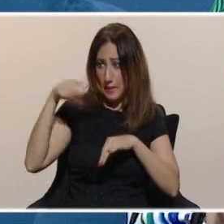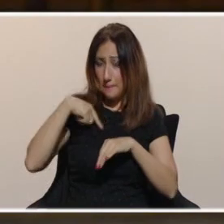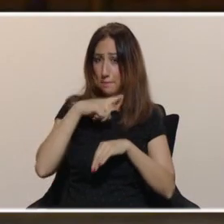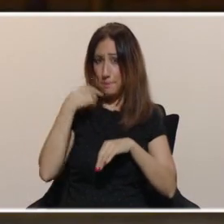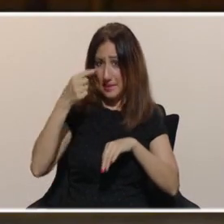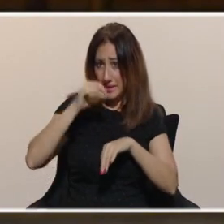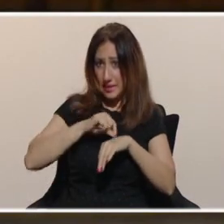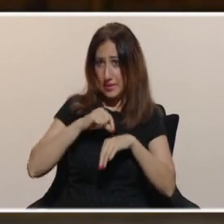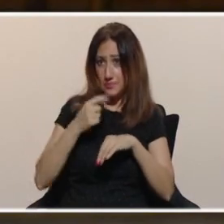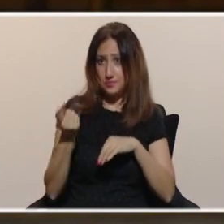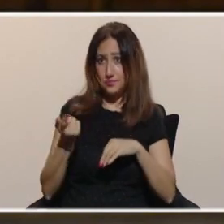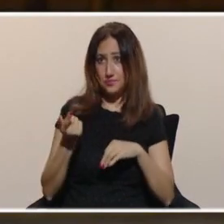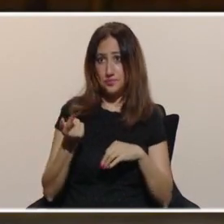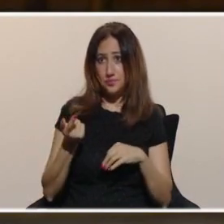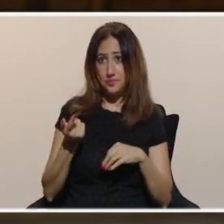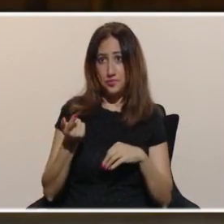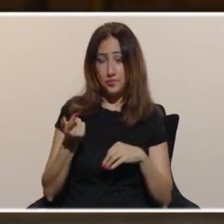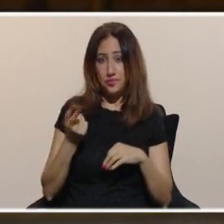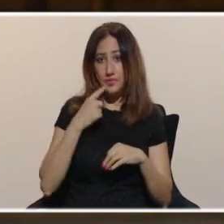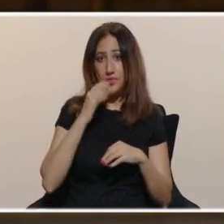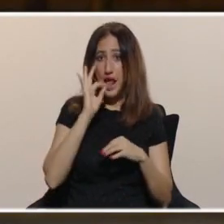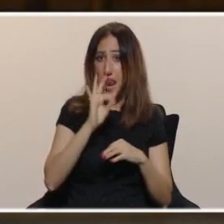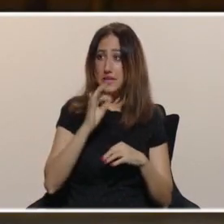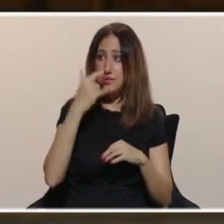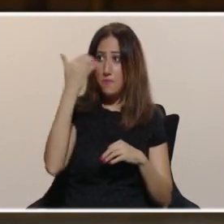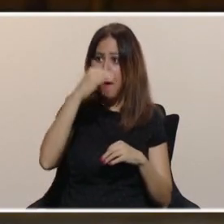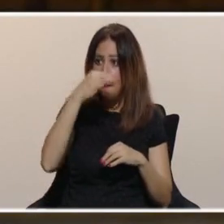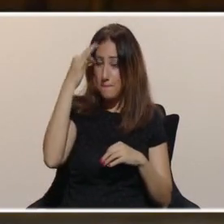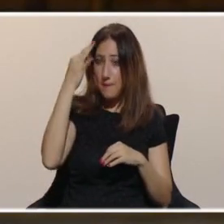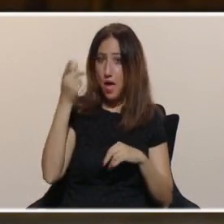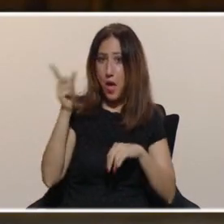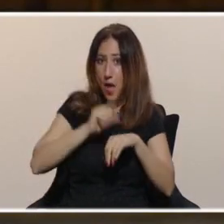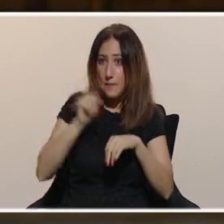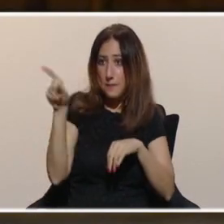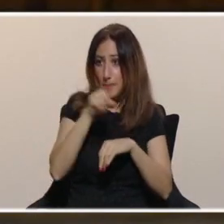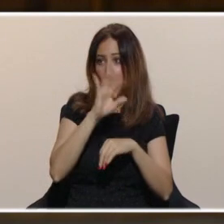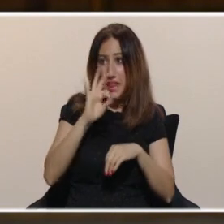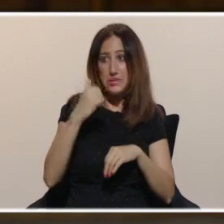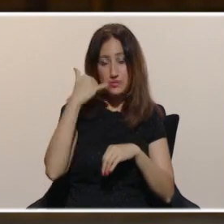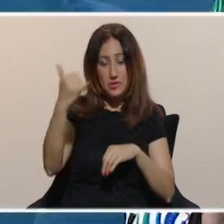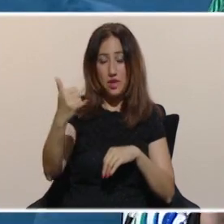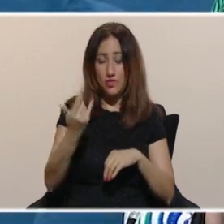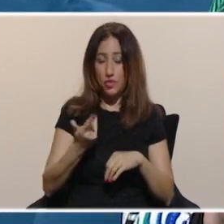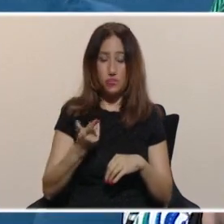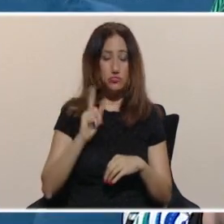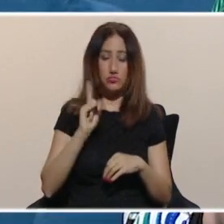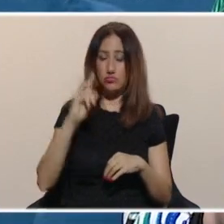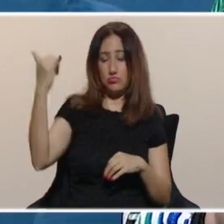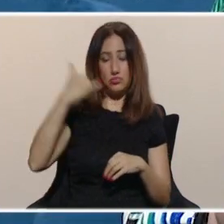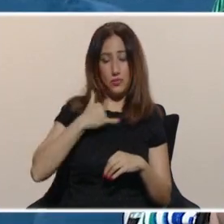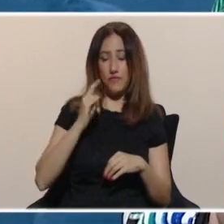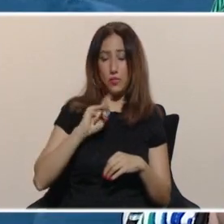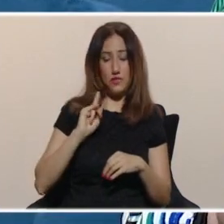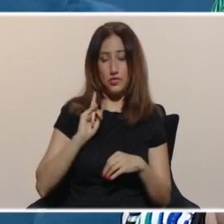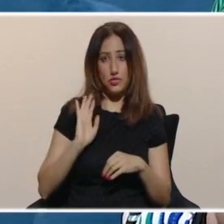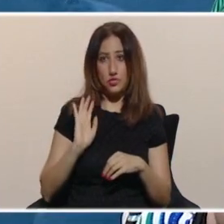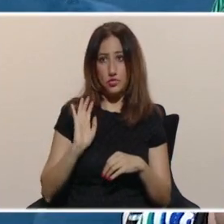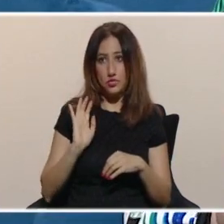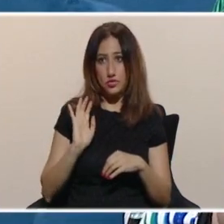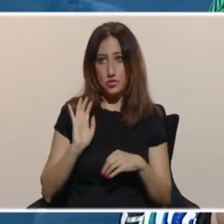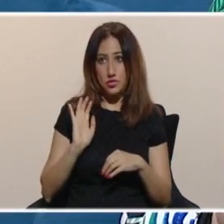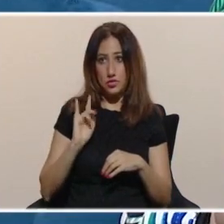يعني يعني العلاقه الأقربون أولى على غريبه الأقل في يعني. الحالات اللي زي دي، لما يكون انا ما حد قرايب وحد عيان بيسألوا على بعض. لا هي ما فكرتش حتى